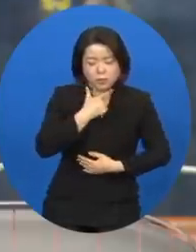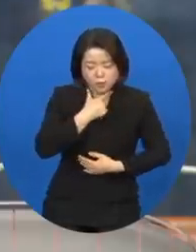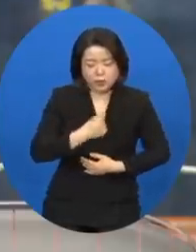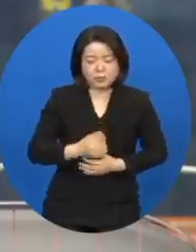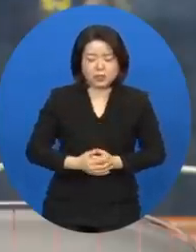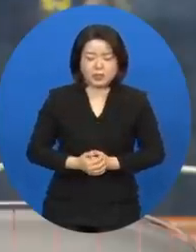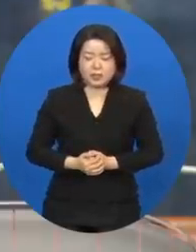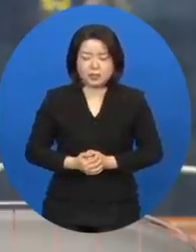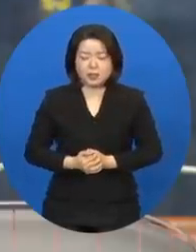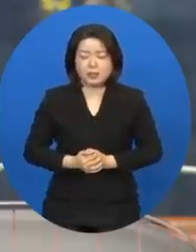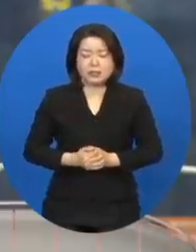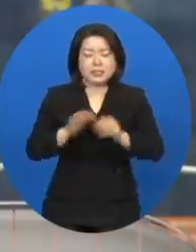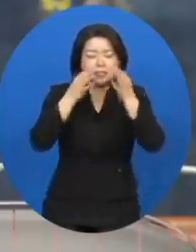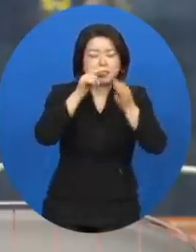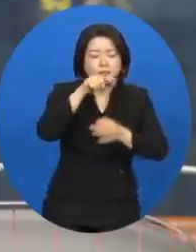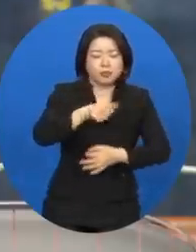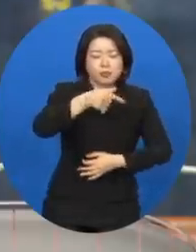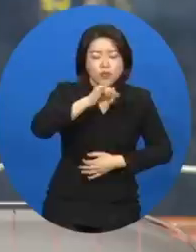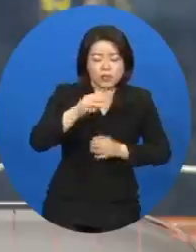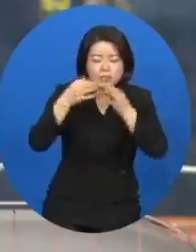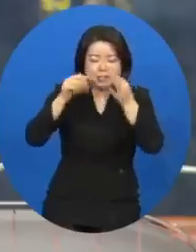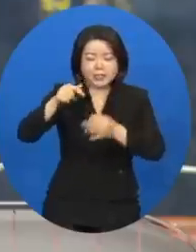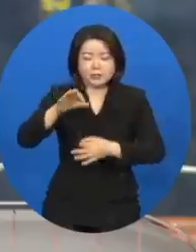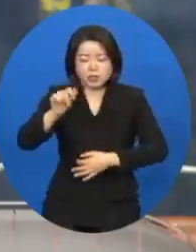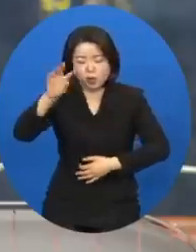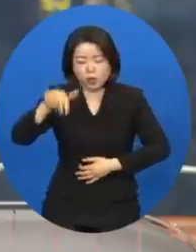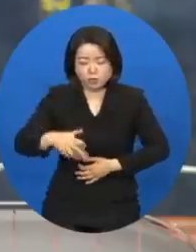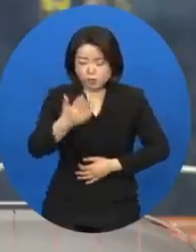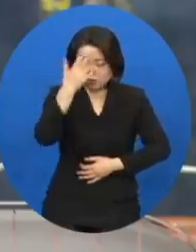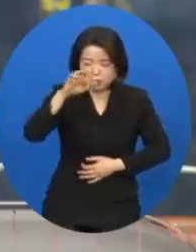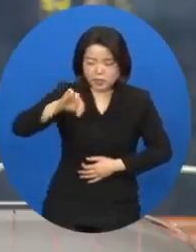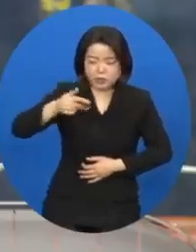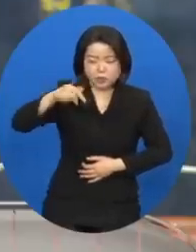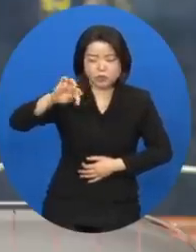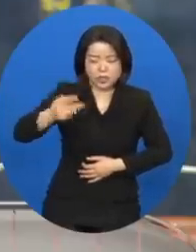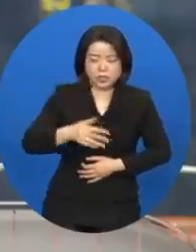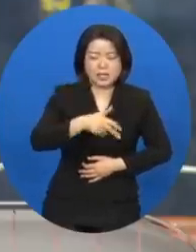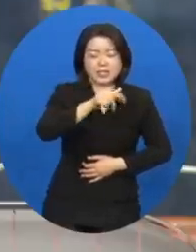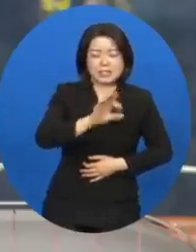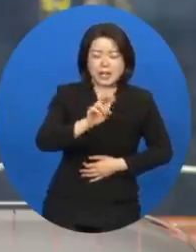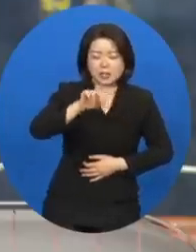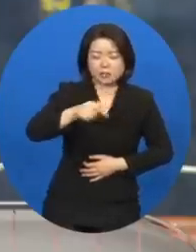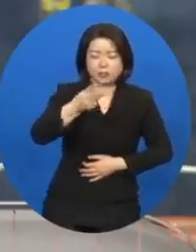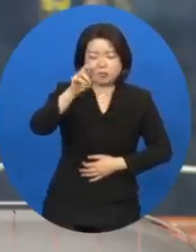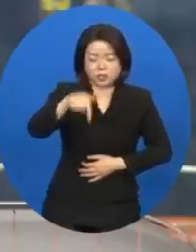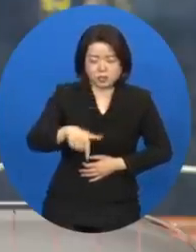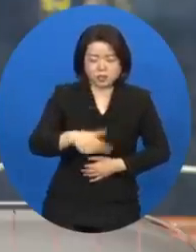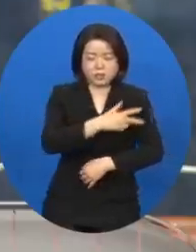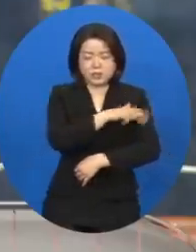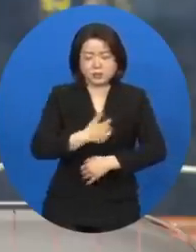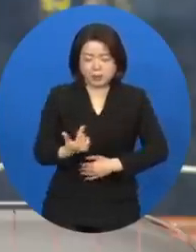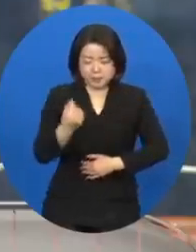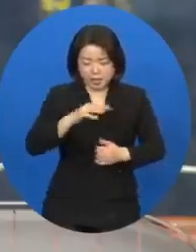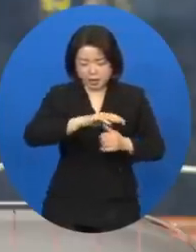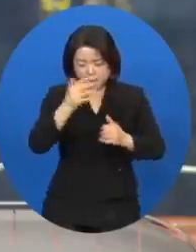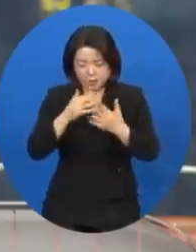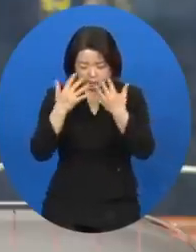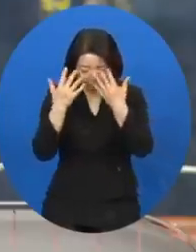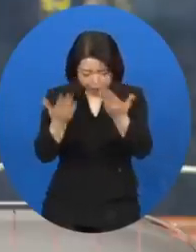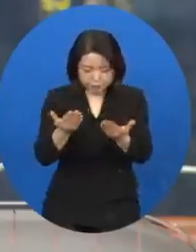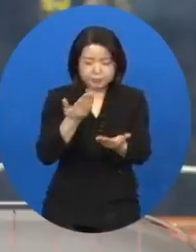원합니다. 김국기 목사님, 김정욱 목사님, 최충길 선교사님, 장문석 집사님 속히 석방되게 해